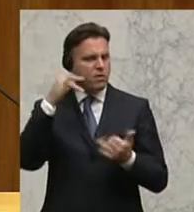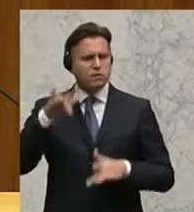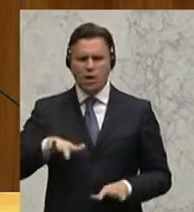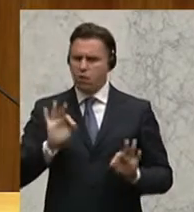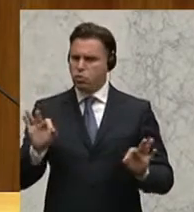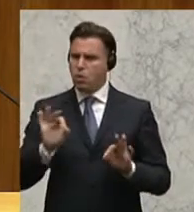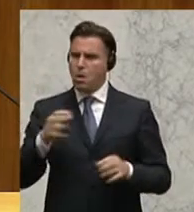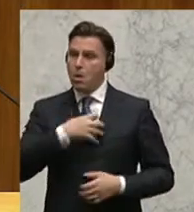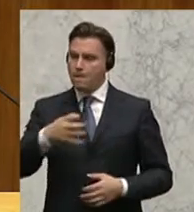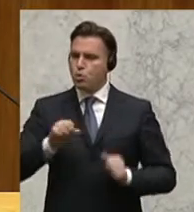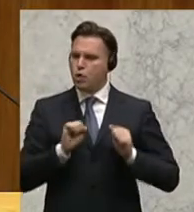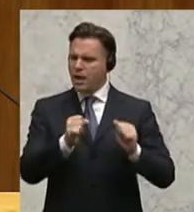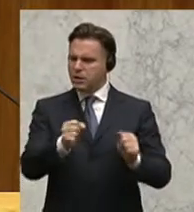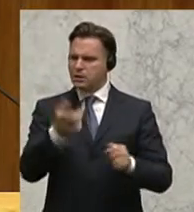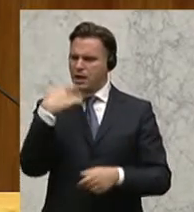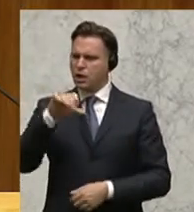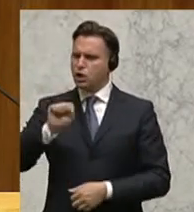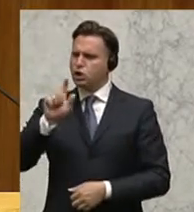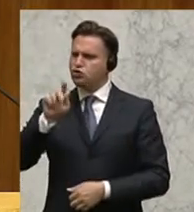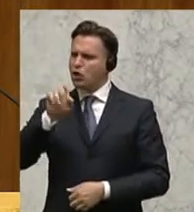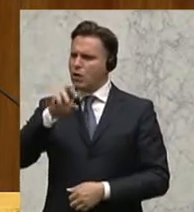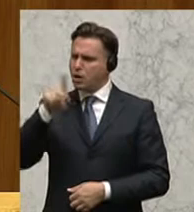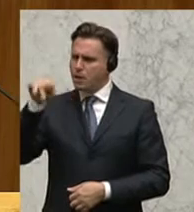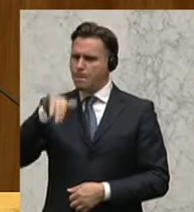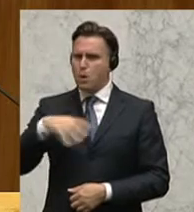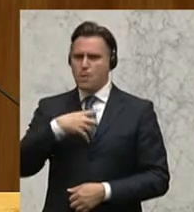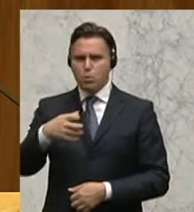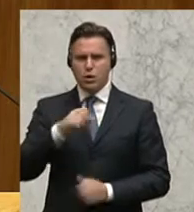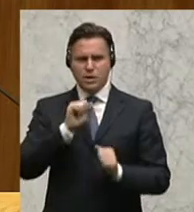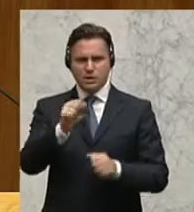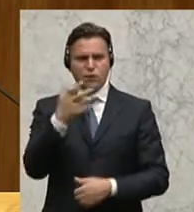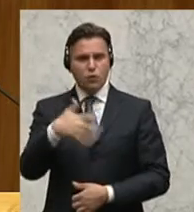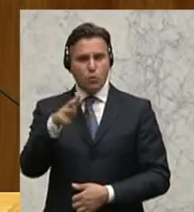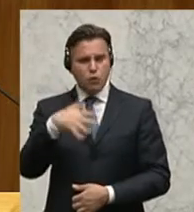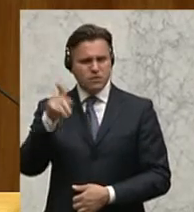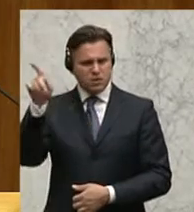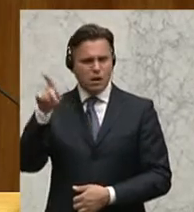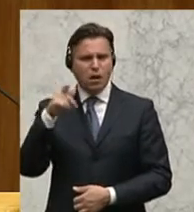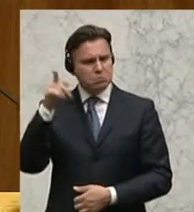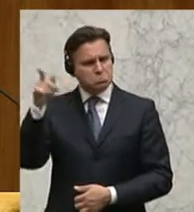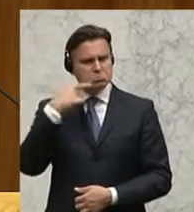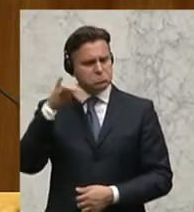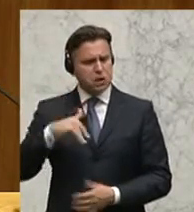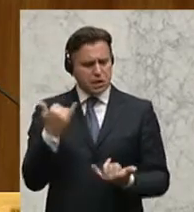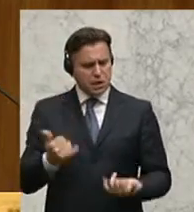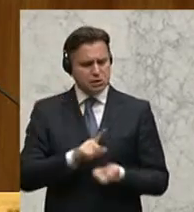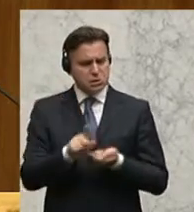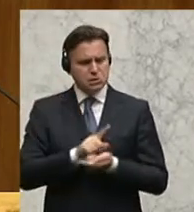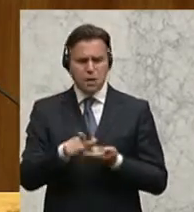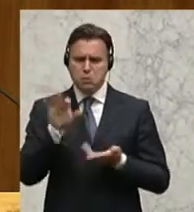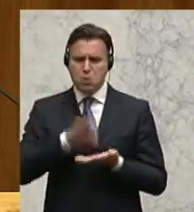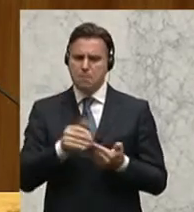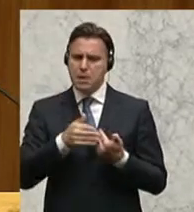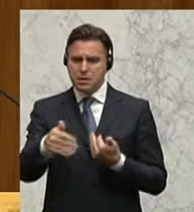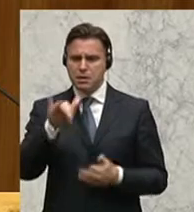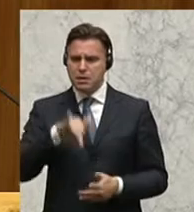Bürgerinitiative, das ist ein Staudinger Bürgerinitiative Nummer 55, und wollen nichts anderes, als dass in einer Zeit, wo die Menschen immer weniger